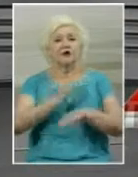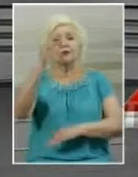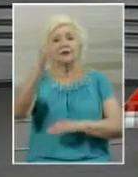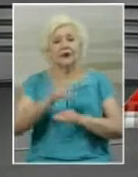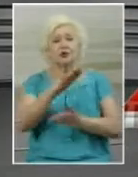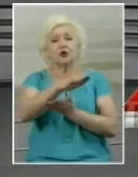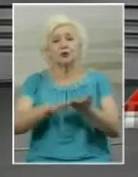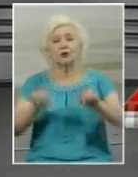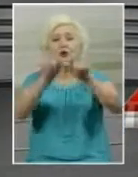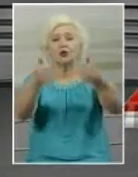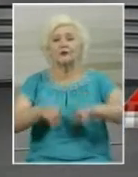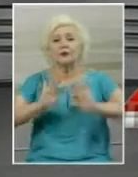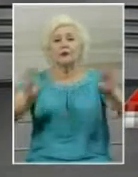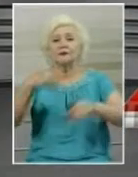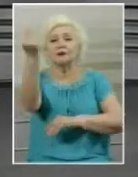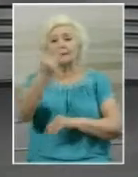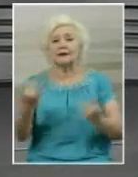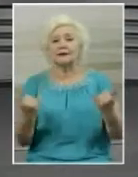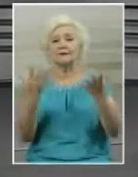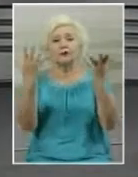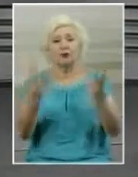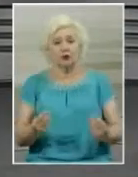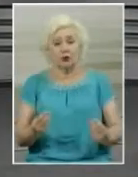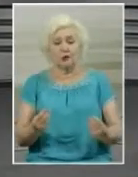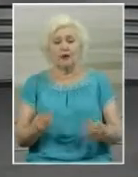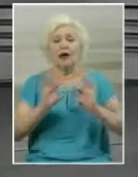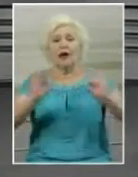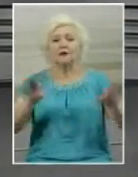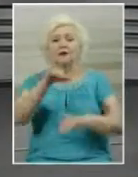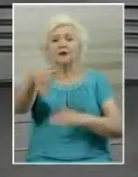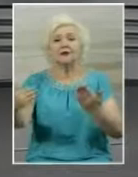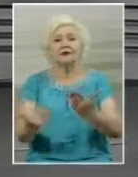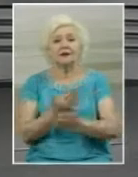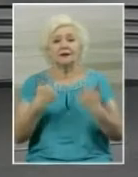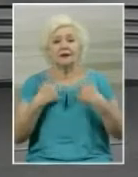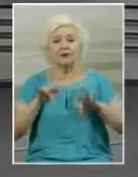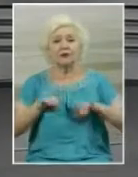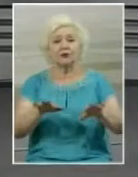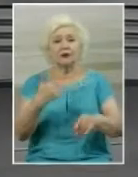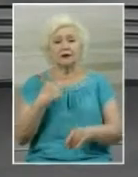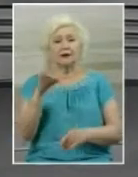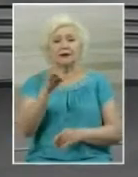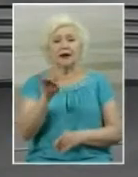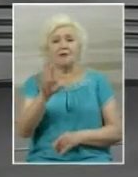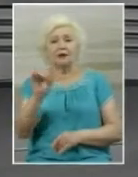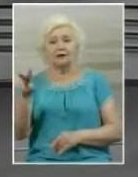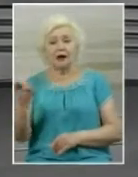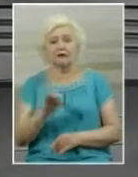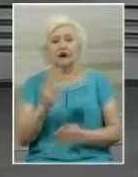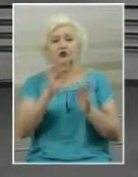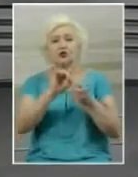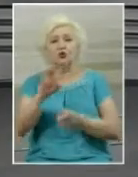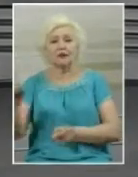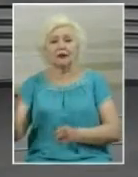вечір. Продовжуємо формувати інформаційну картину сьогоднішнього дня. В ефірі «Таврійські новини» їх ведуча я, Наталя Верлата. Сурдопереклад забезпечує